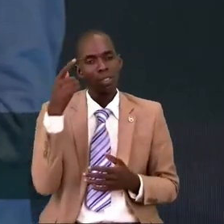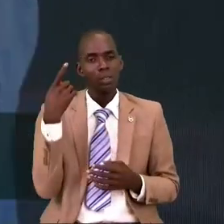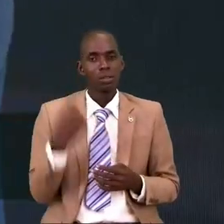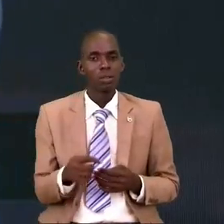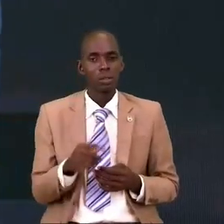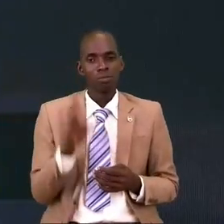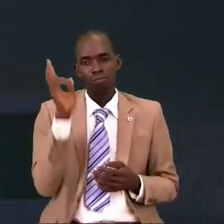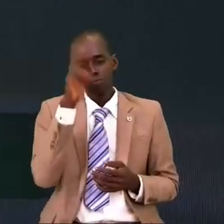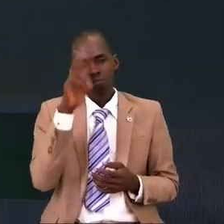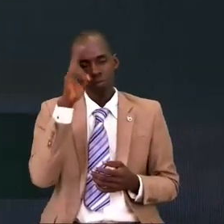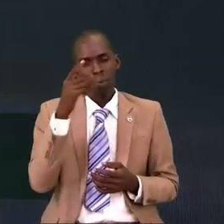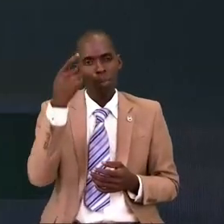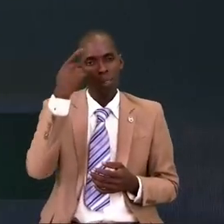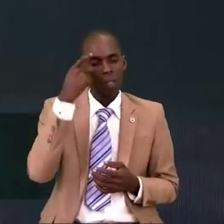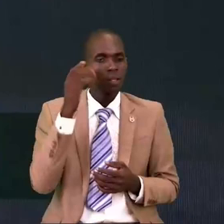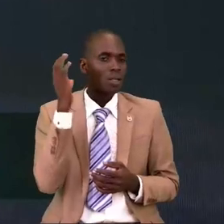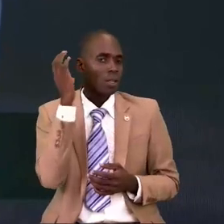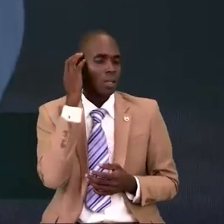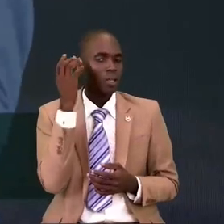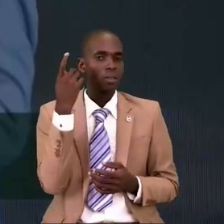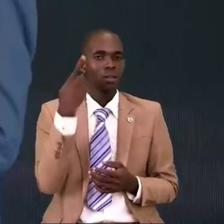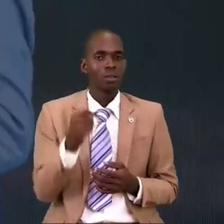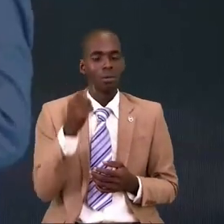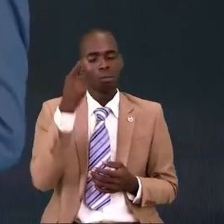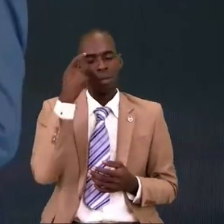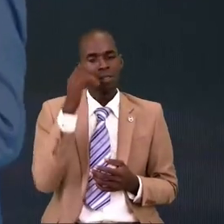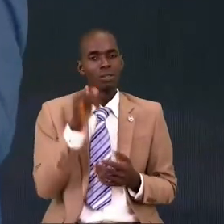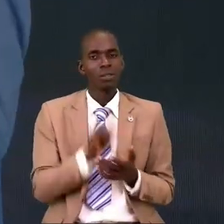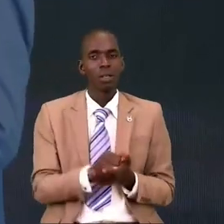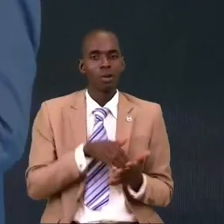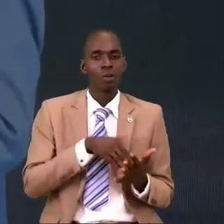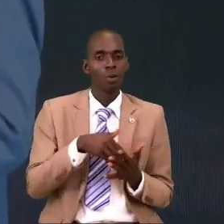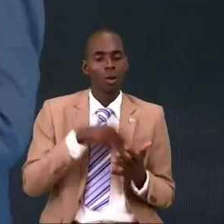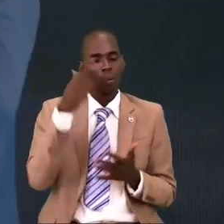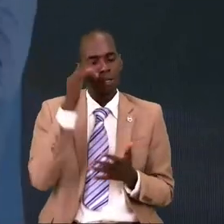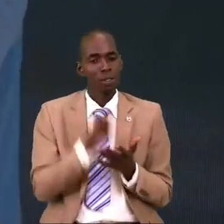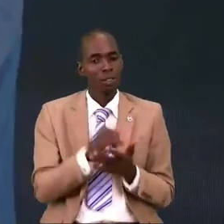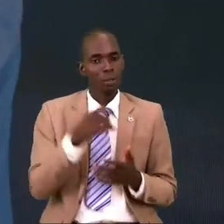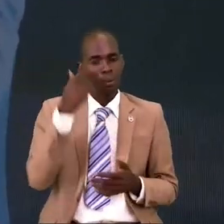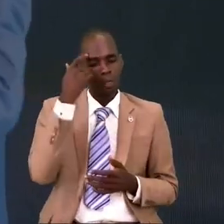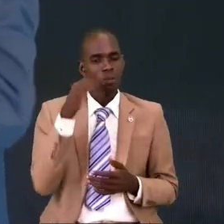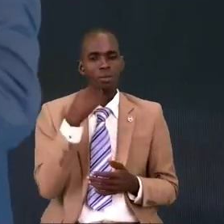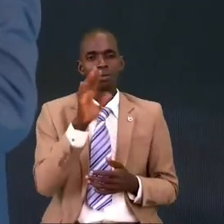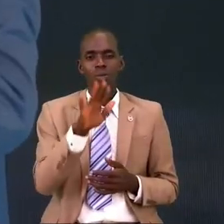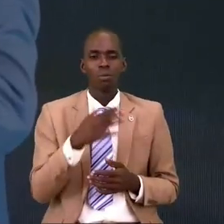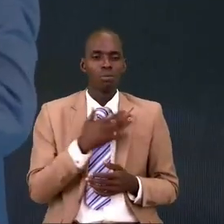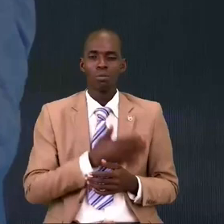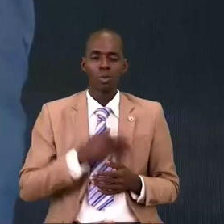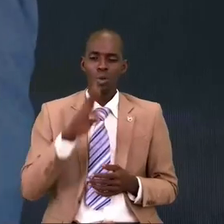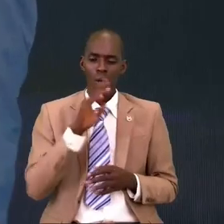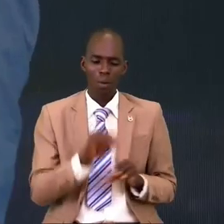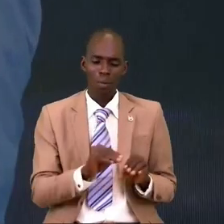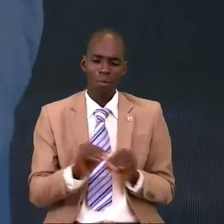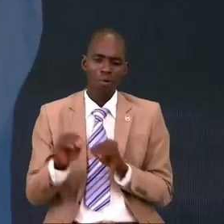Et l'esprit dit, s'il te plaît, tu roules trop vite. Tu cours trop vite. Nous n'irons pas avec toi. Moi, je